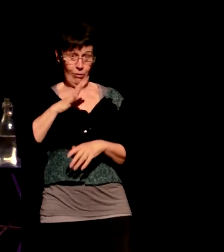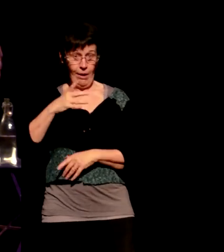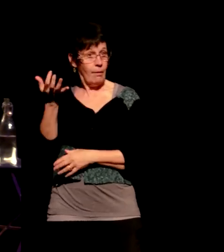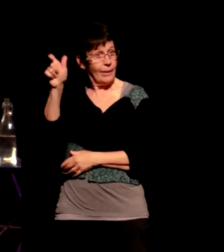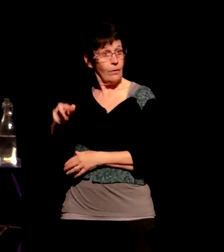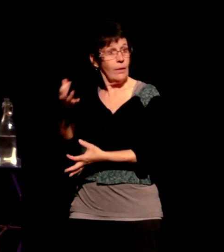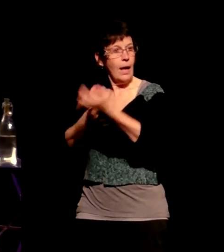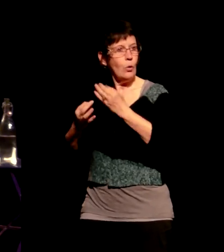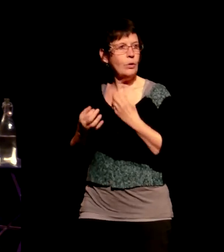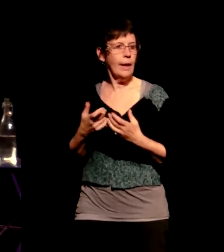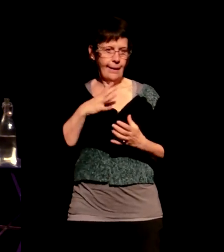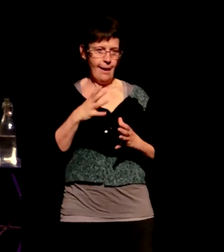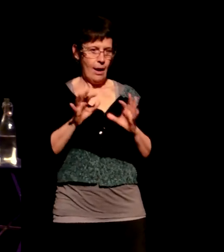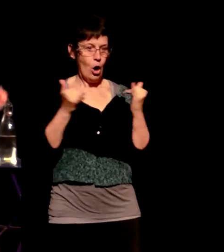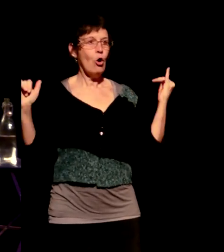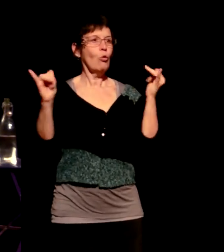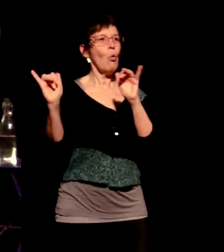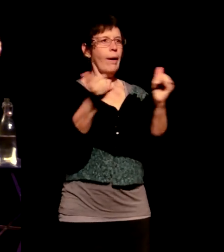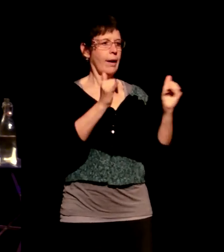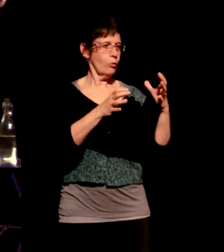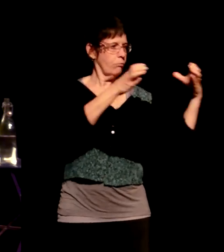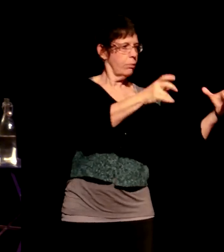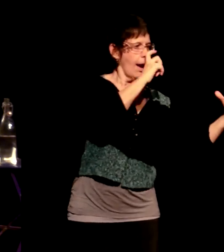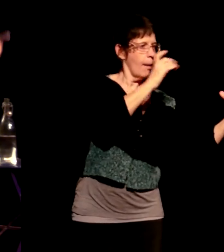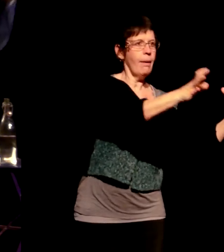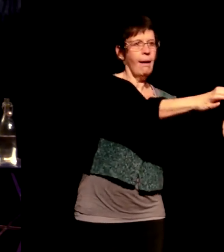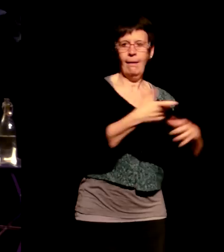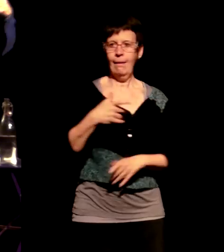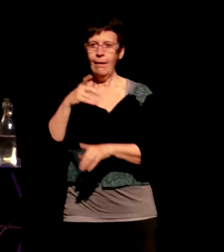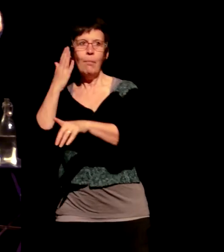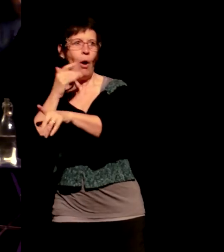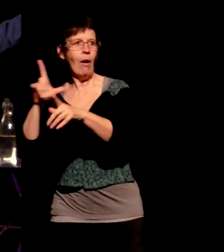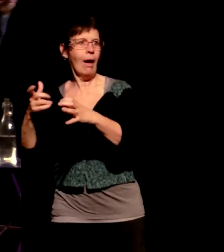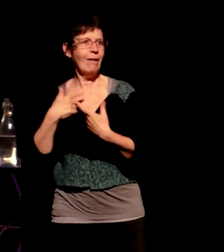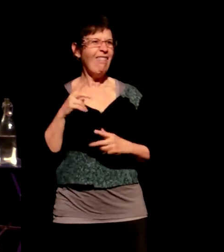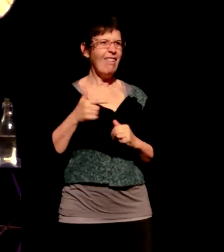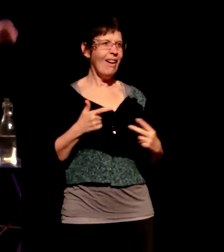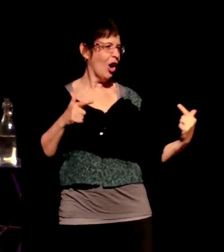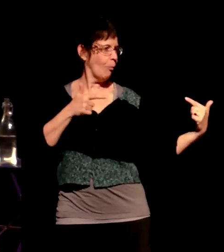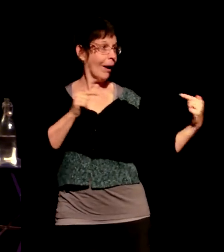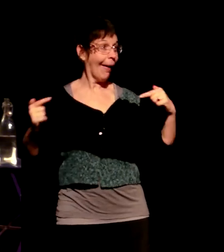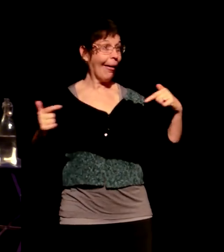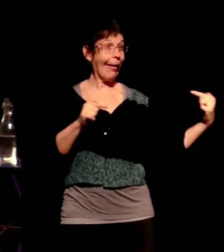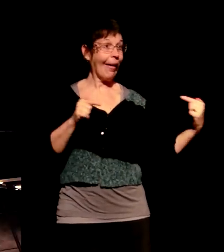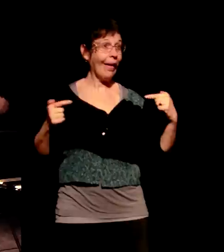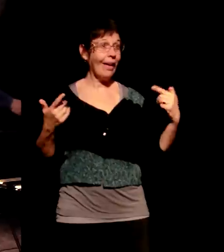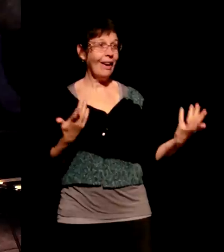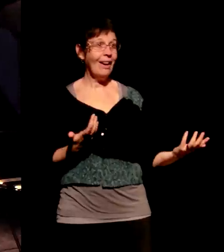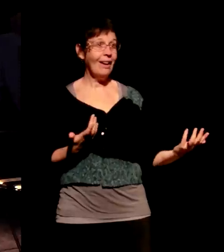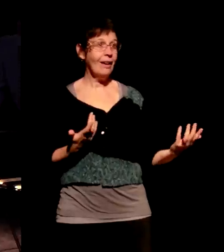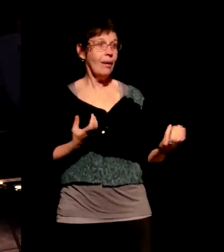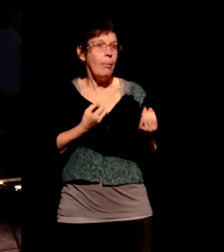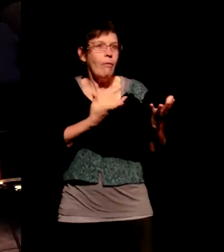une semaine. Parce qu'une telle avait publié « Je suis Charlie » et les autres disaient « T'es Charlie, alors ça va être la guerre entre nous ». Donc qu'est-ce que ça crée,